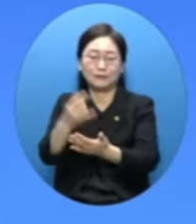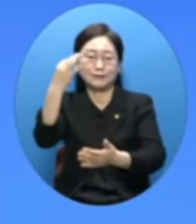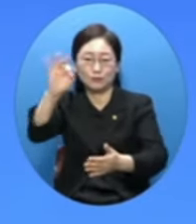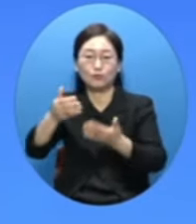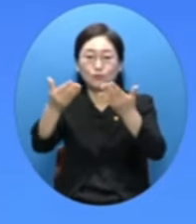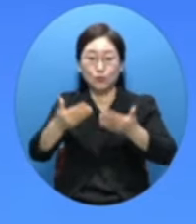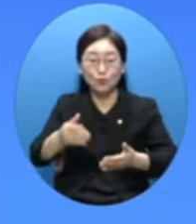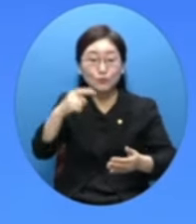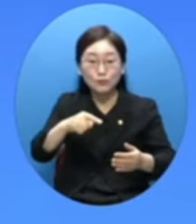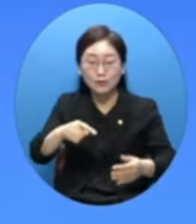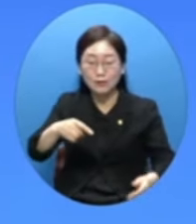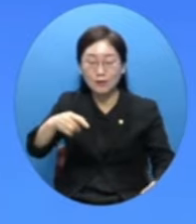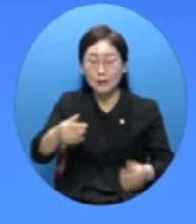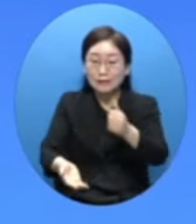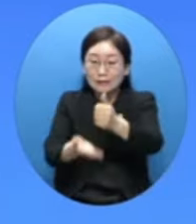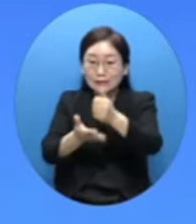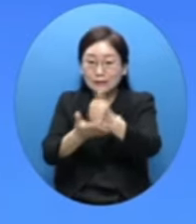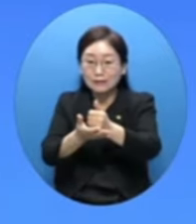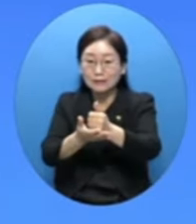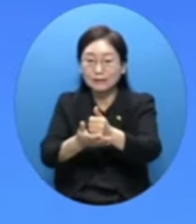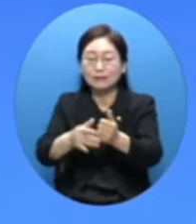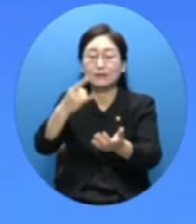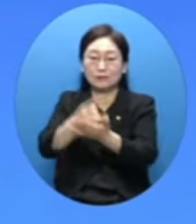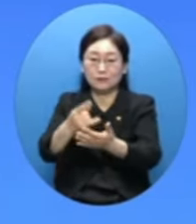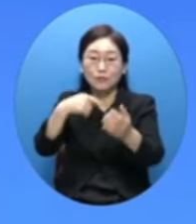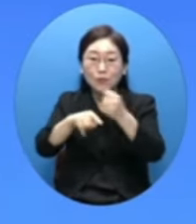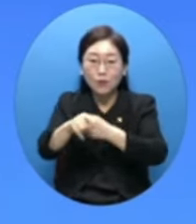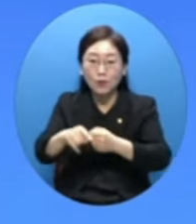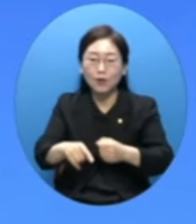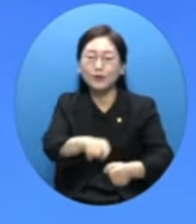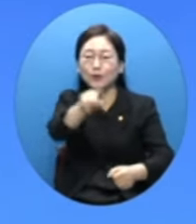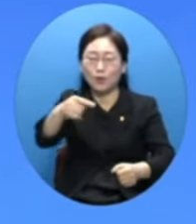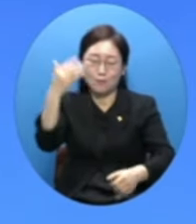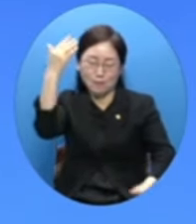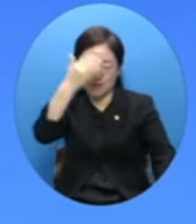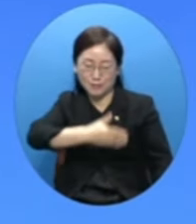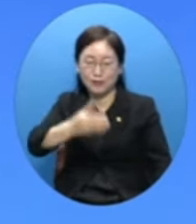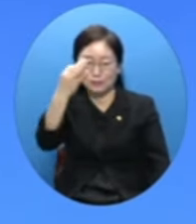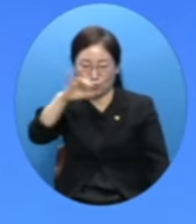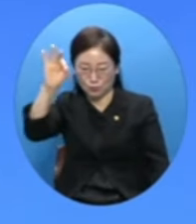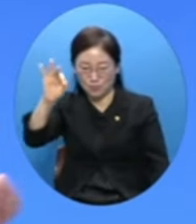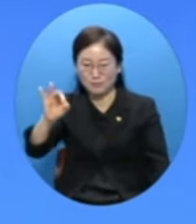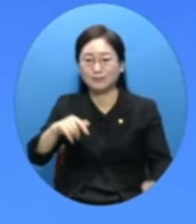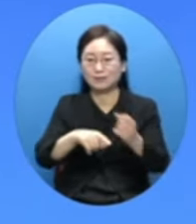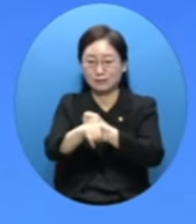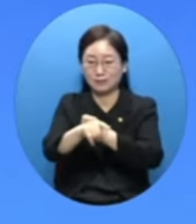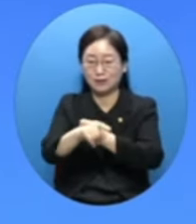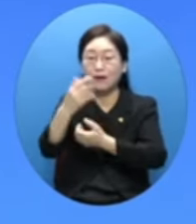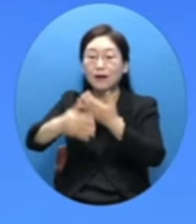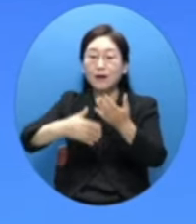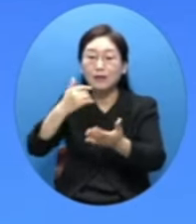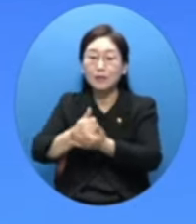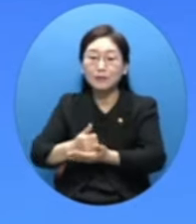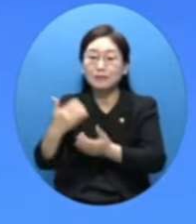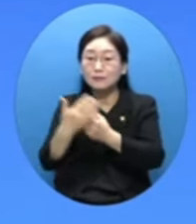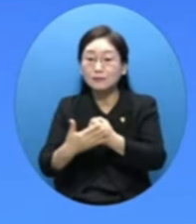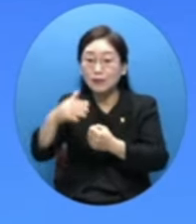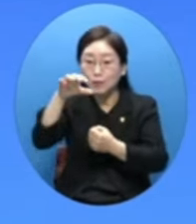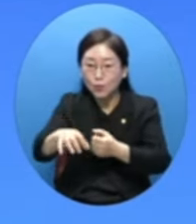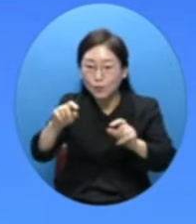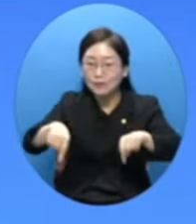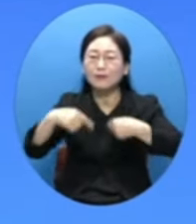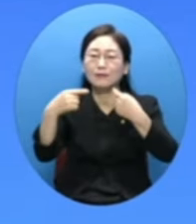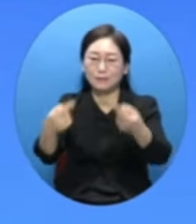용어로 의라고 합니다 칭의 너는 의롭게 되었다 인정해 주는 것입니다 우리는 하나님의 은혜의 자리에